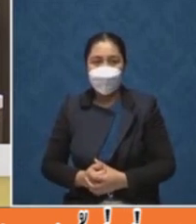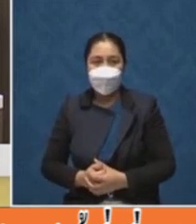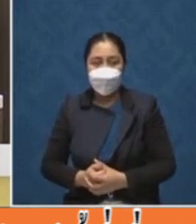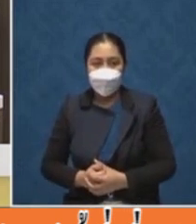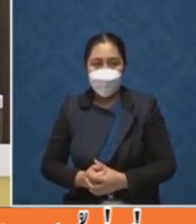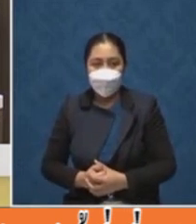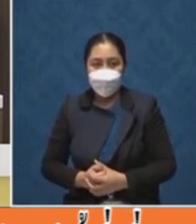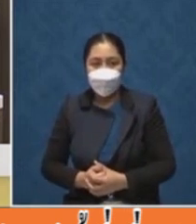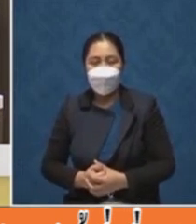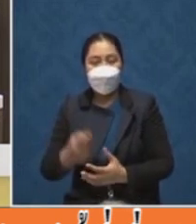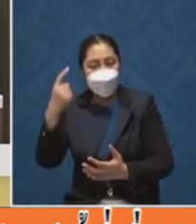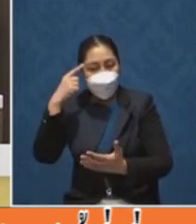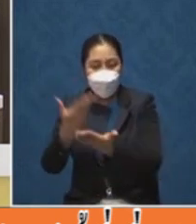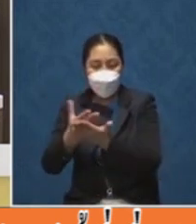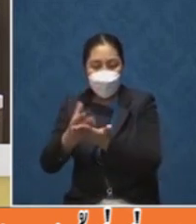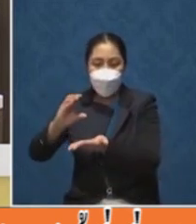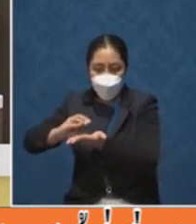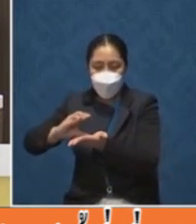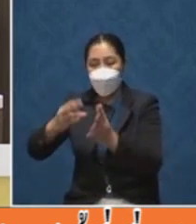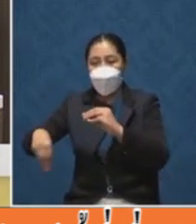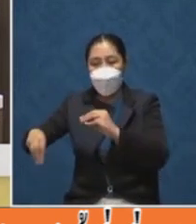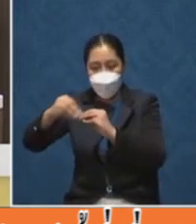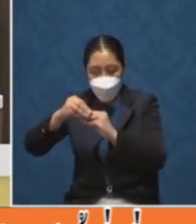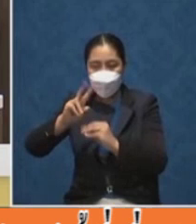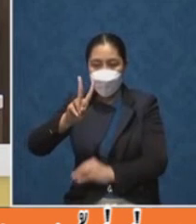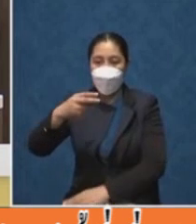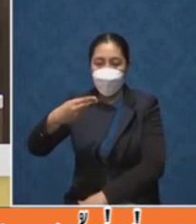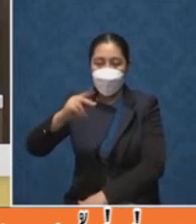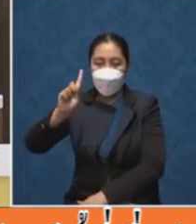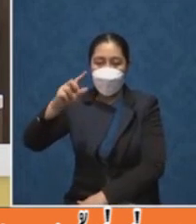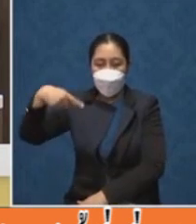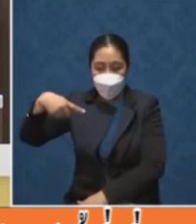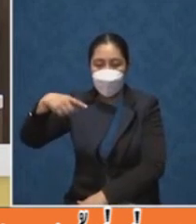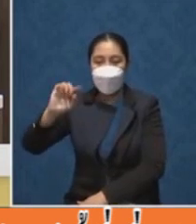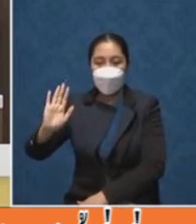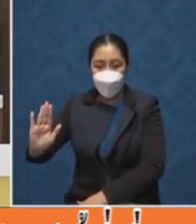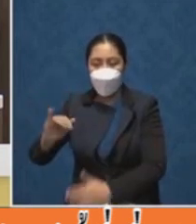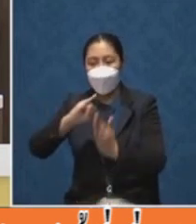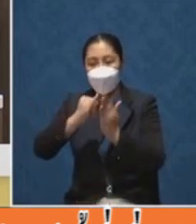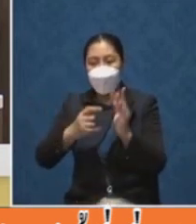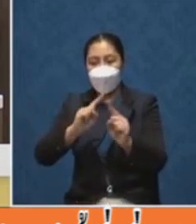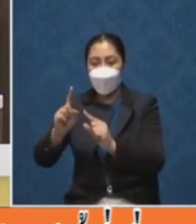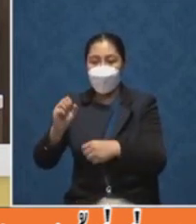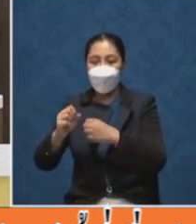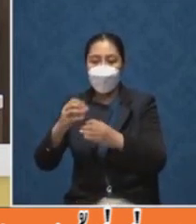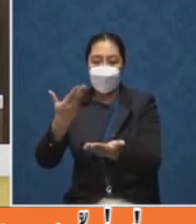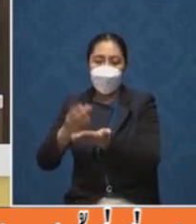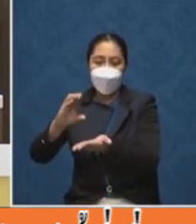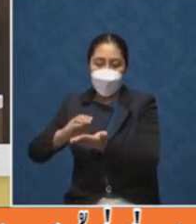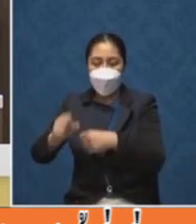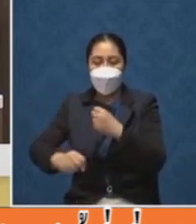ะต้องตั้งงบประมาณเพิ่มเติมถึง21,000 ล้านบาทสำหรับจังหวัดและกลุ่มจังหวัดในปีงบประม